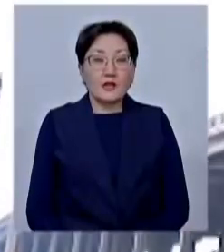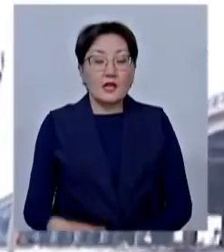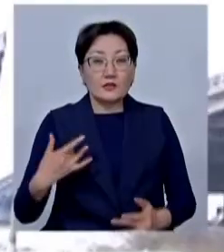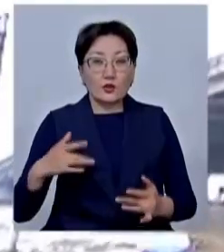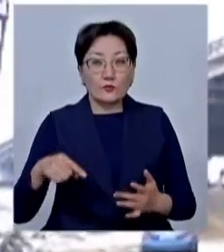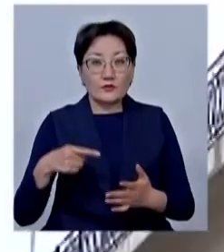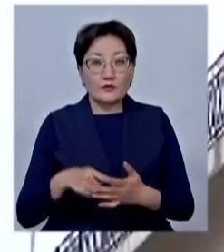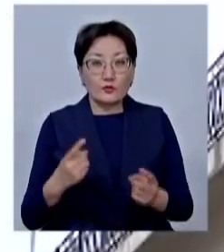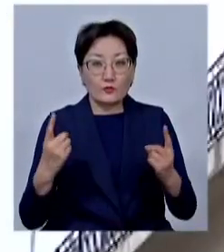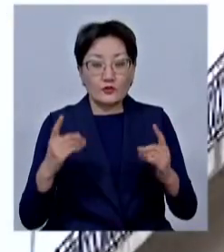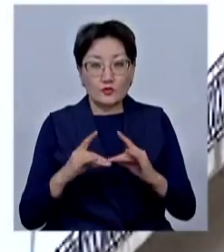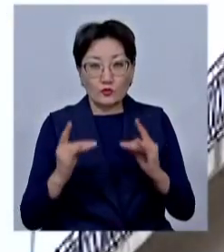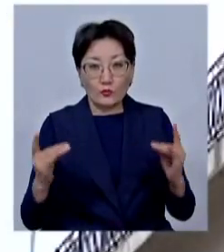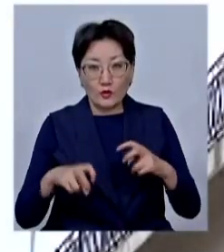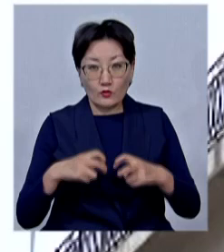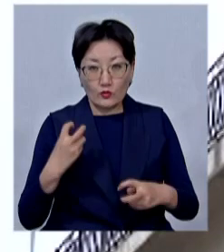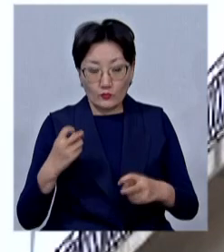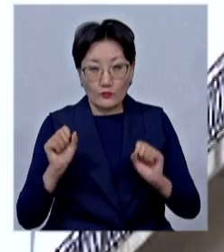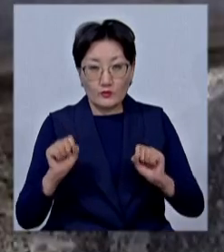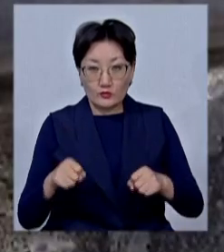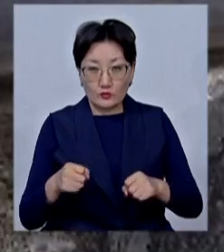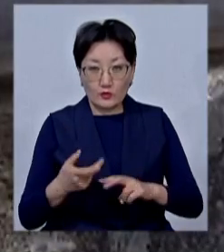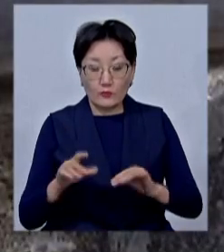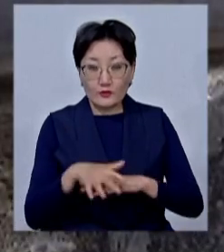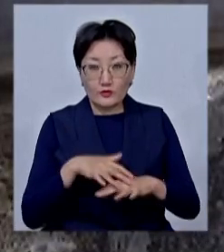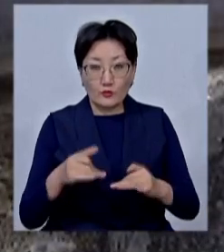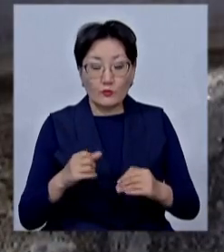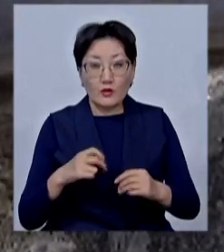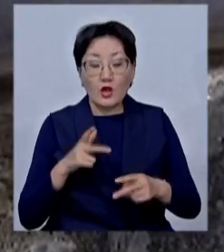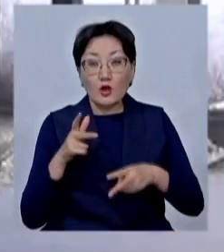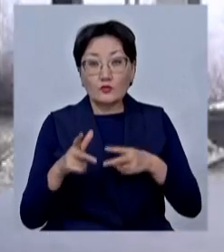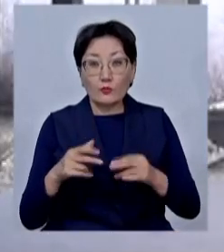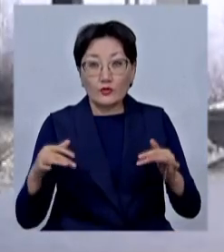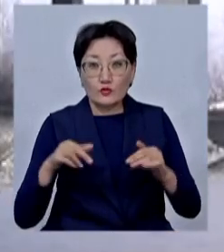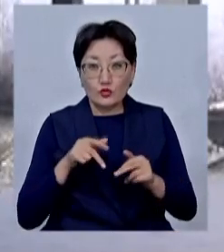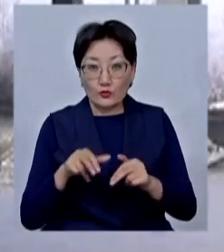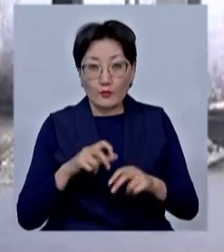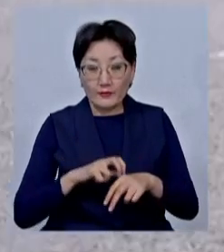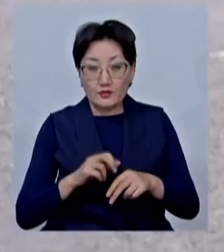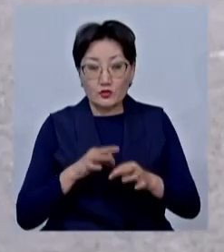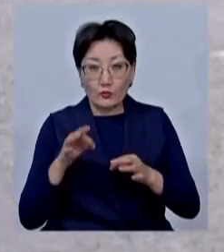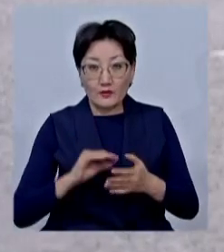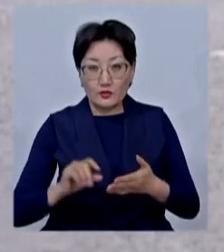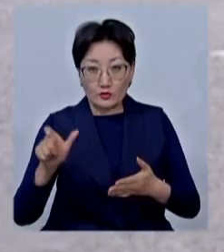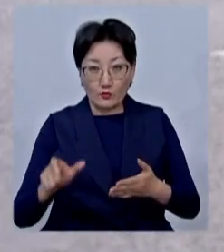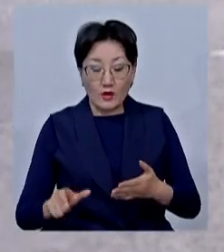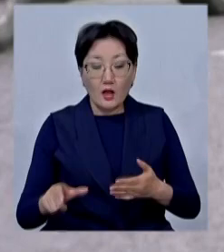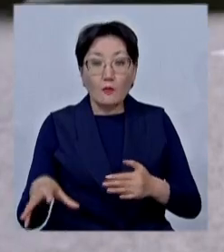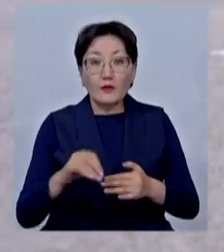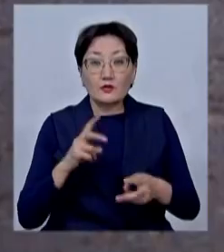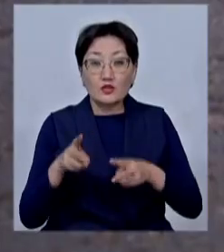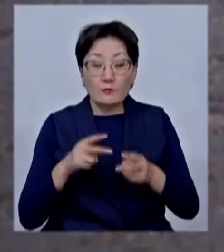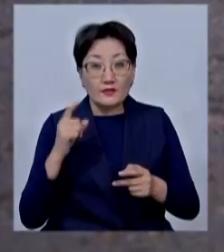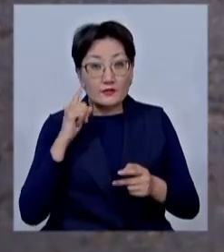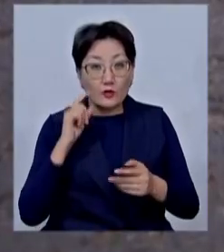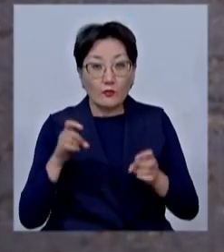Тараз қаласындағы ең үлкен көпір құлауға шақ тұр. Тұрғындар өтпелмен жүруге қорқамыз дейді. Өңірдегі тілшіміз Бұқараның базынасын